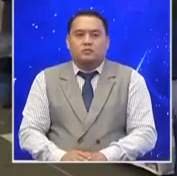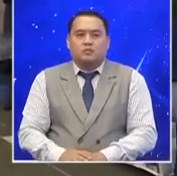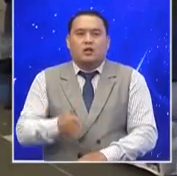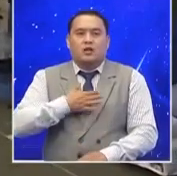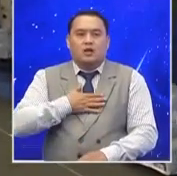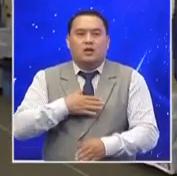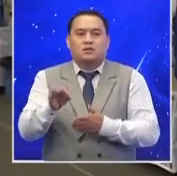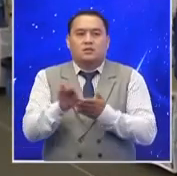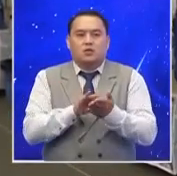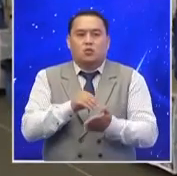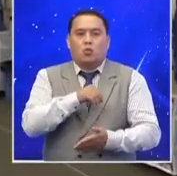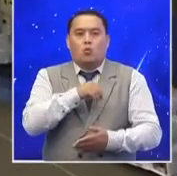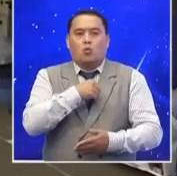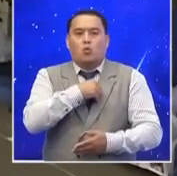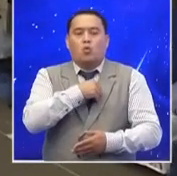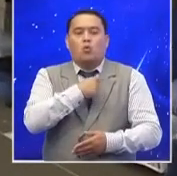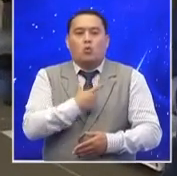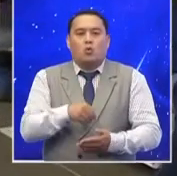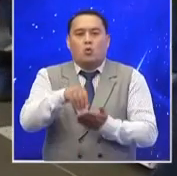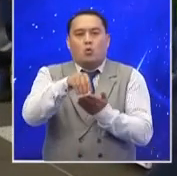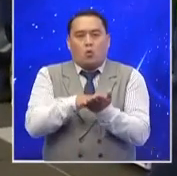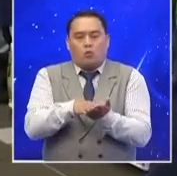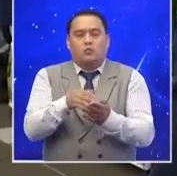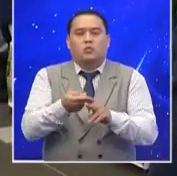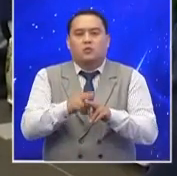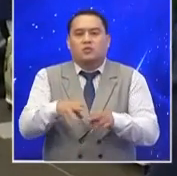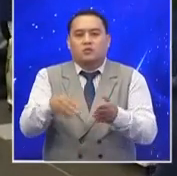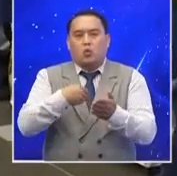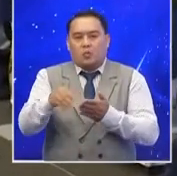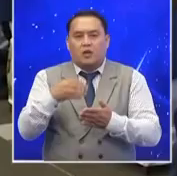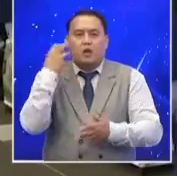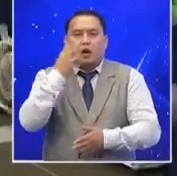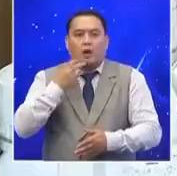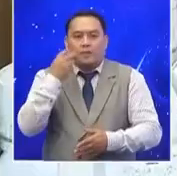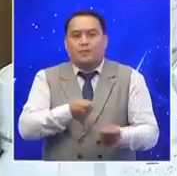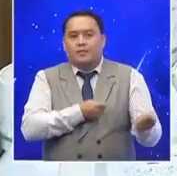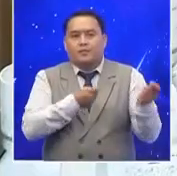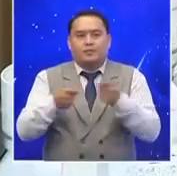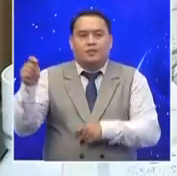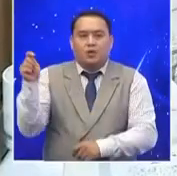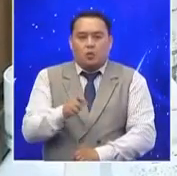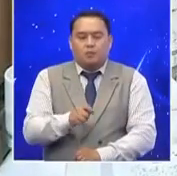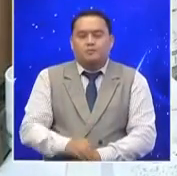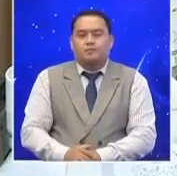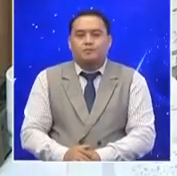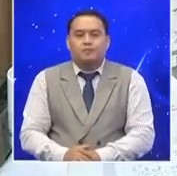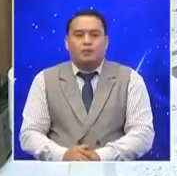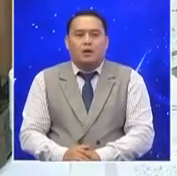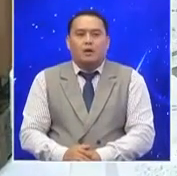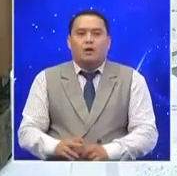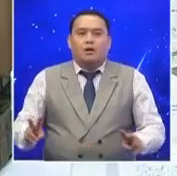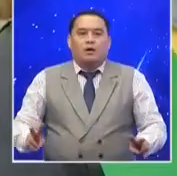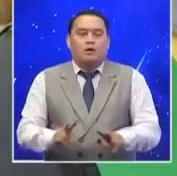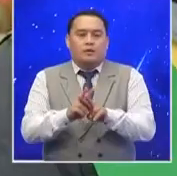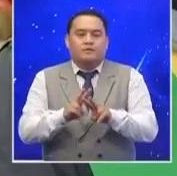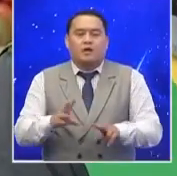яблоки сразу оптом детям. Алматинский апорт – это бренд. За ним мы приходим. Высокий спрос среди жителей столицы не только